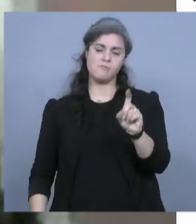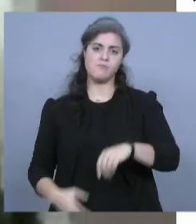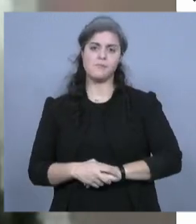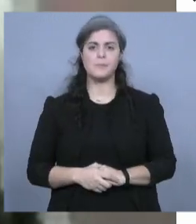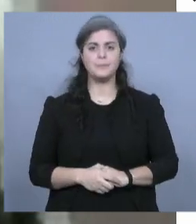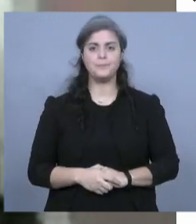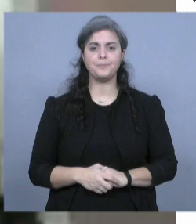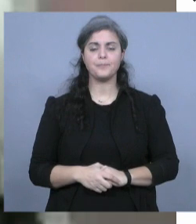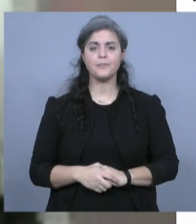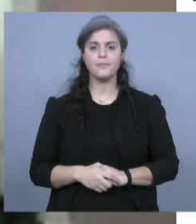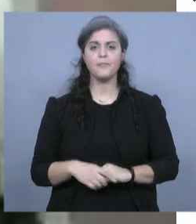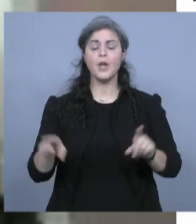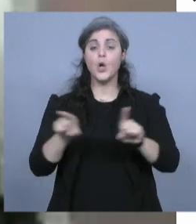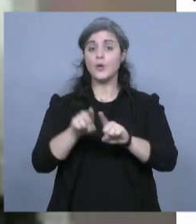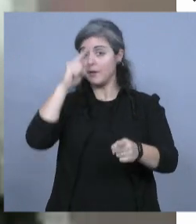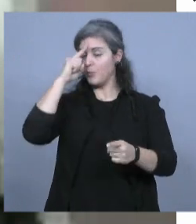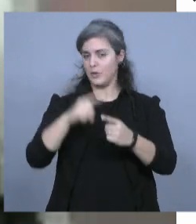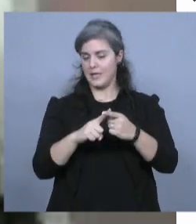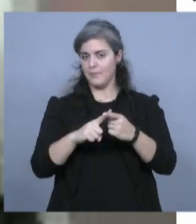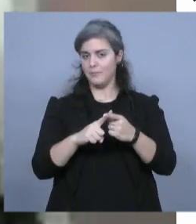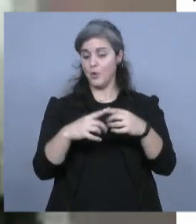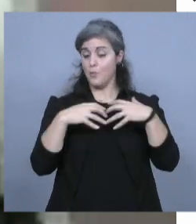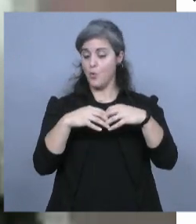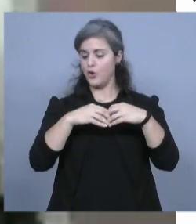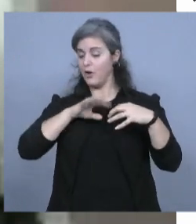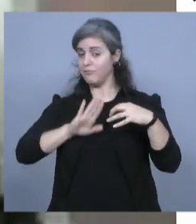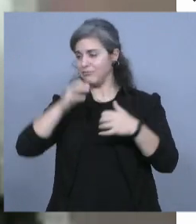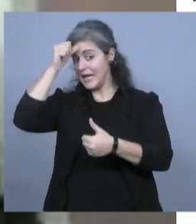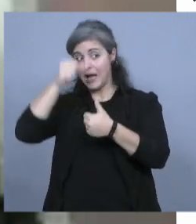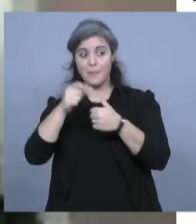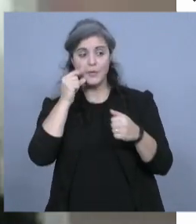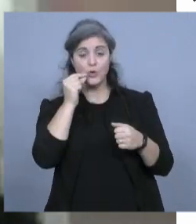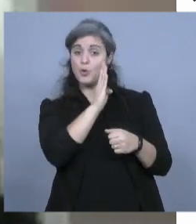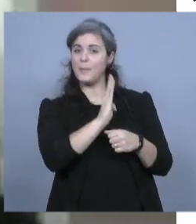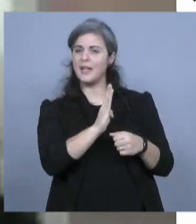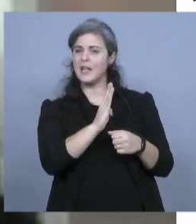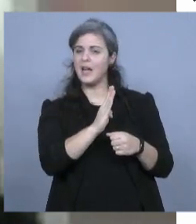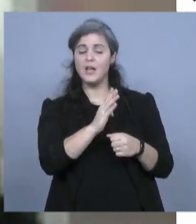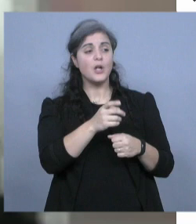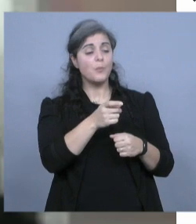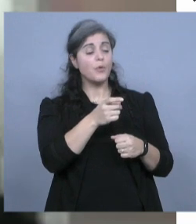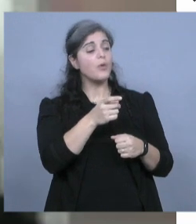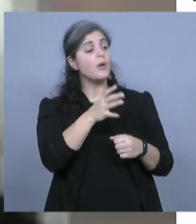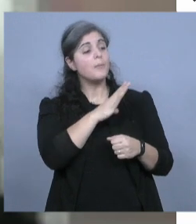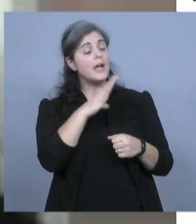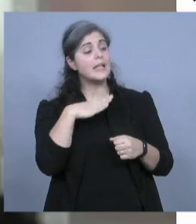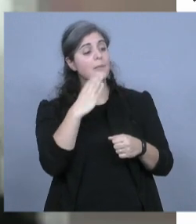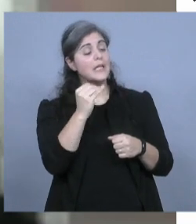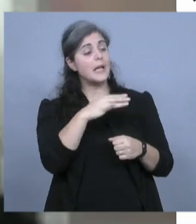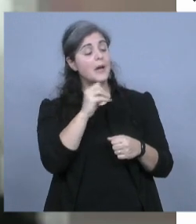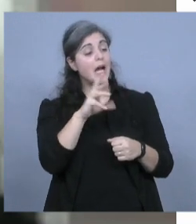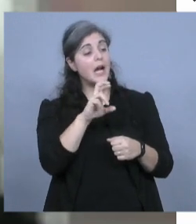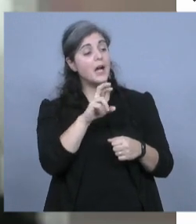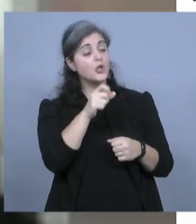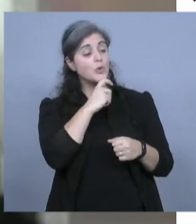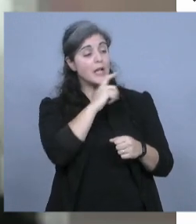Et puisqu'on parle beaucoup de déplacements motorisés, j'en profite pour faire un petit rappel à M. Bernard qui s'est abstenu de répondre sur le fond à ma collègue Mélissa Camara tout à l'heure. Je